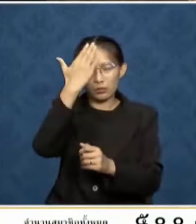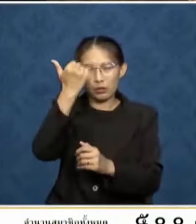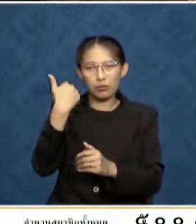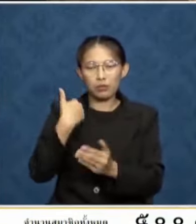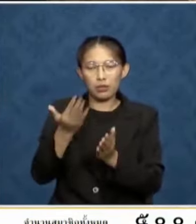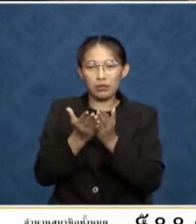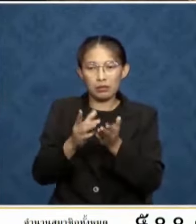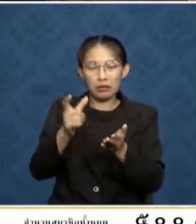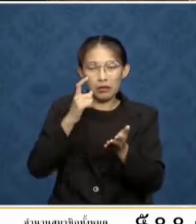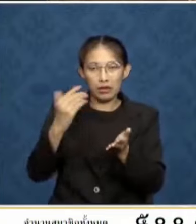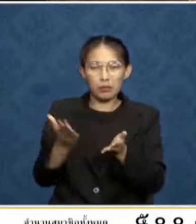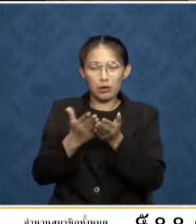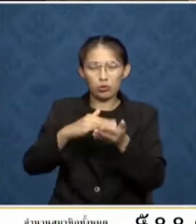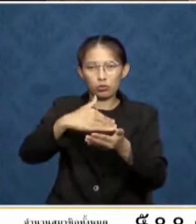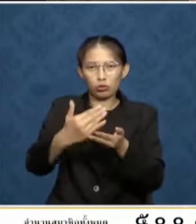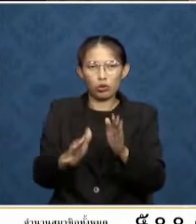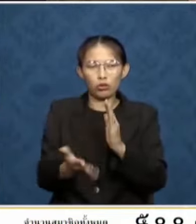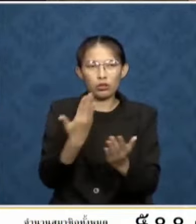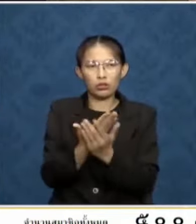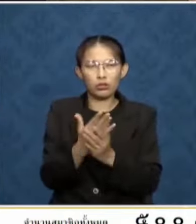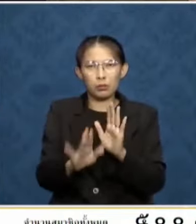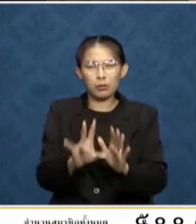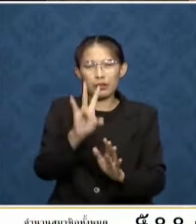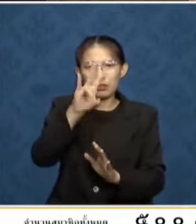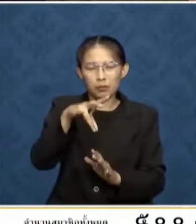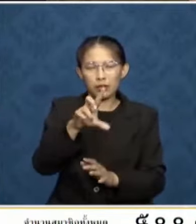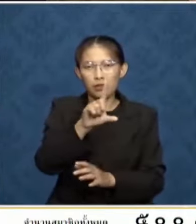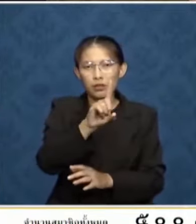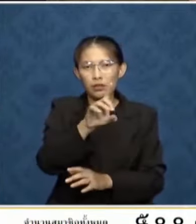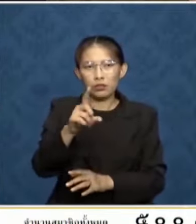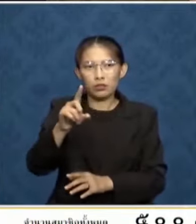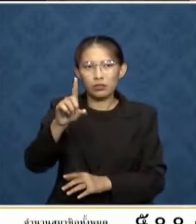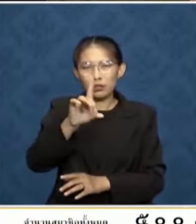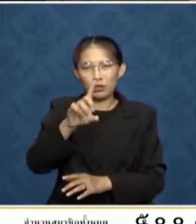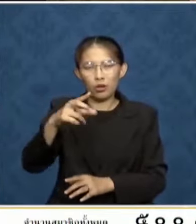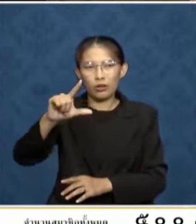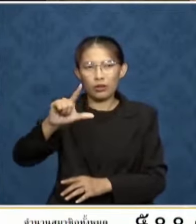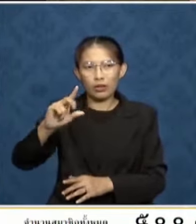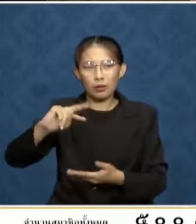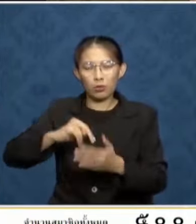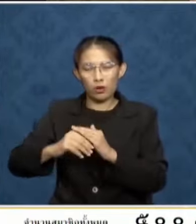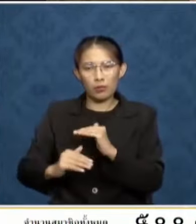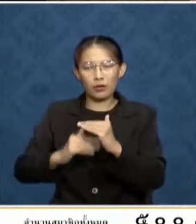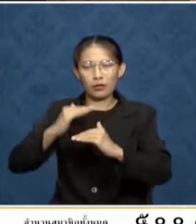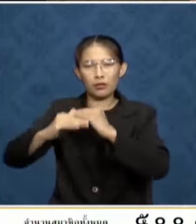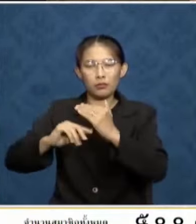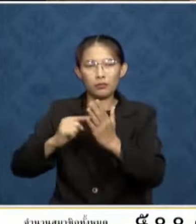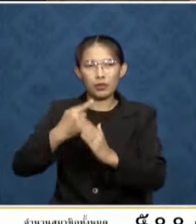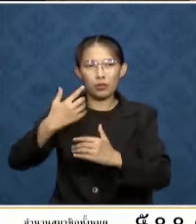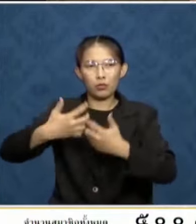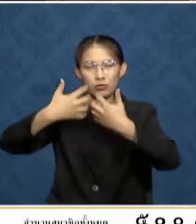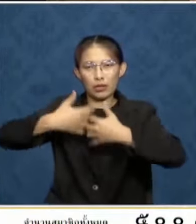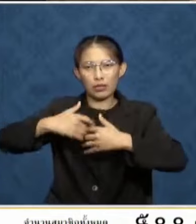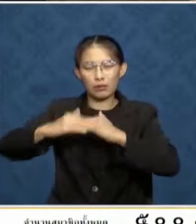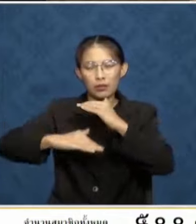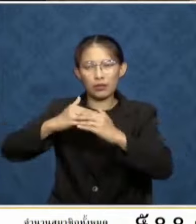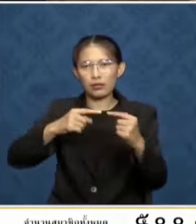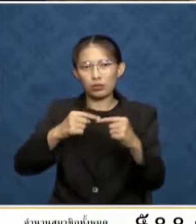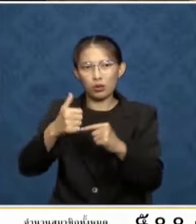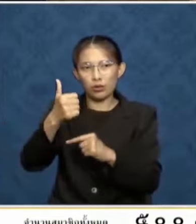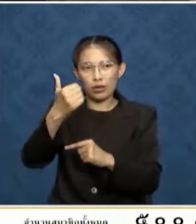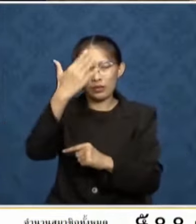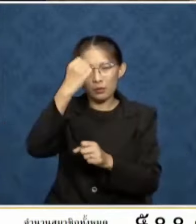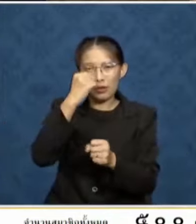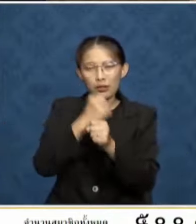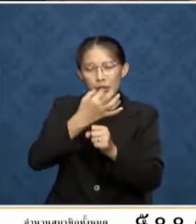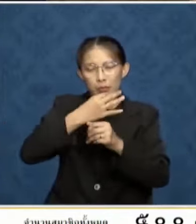นประเทศใช้งบประมาณ 1,700 ลานบาในปีแรกสามารใช้เป็ฐานเยีบในการเริ่มพัฒนาอุสาหกรมต่อเรือภายในประเทศไทยได้สร้